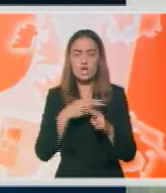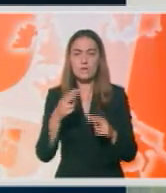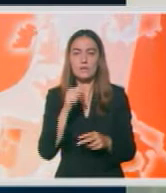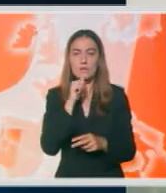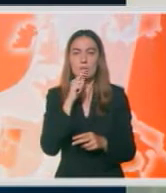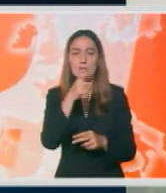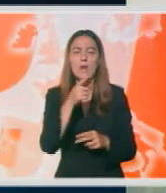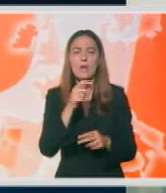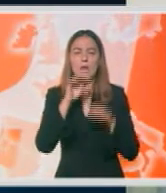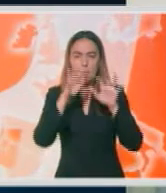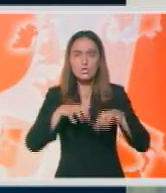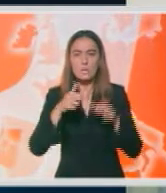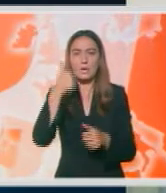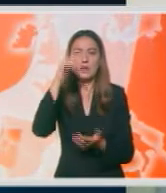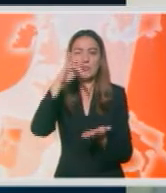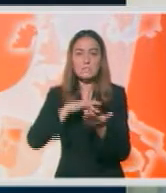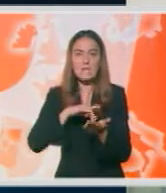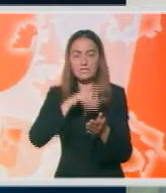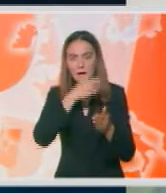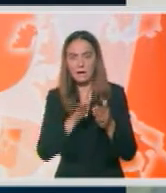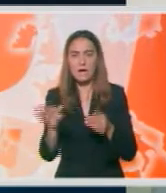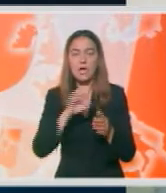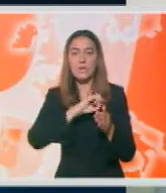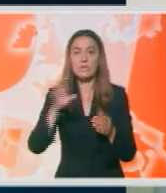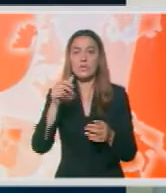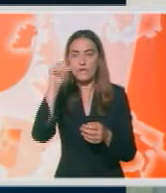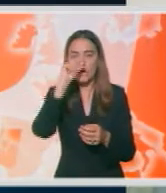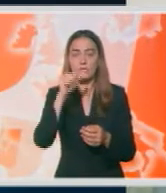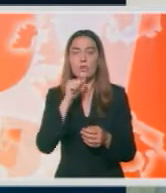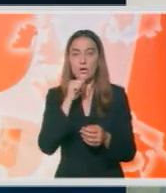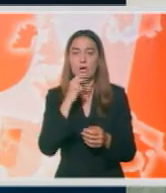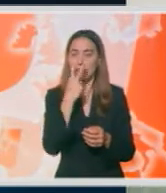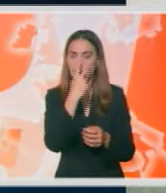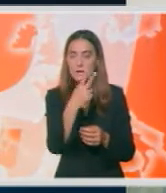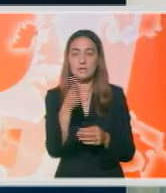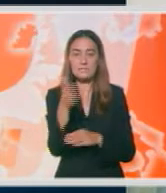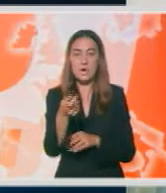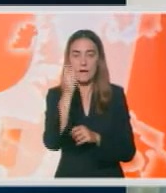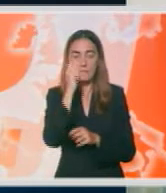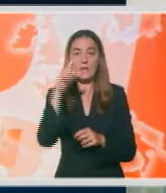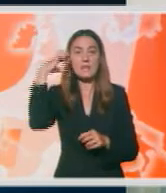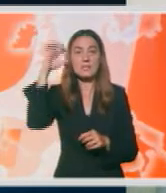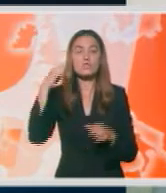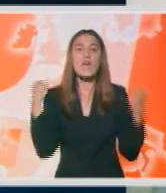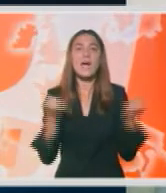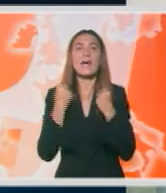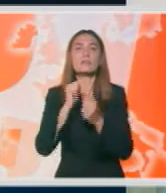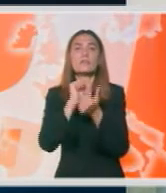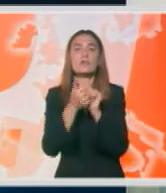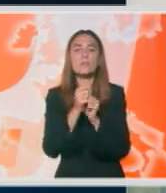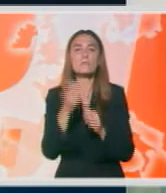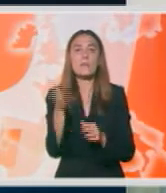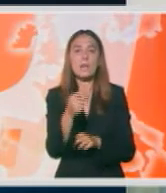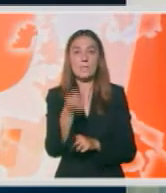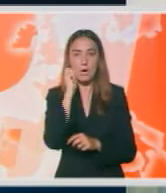znači dna i iskopali smo jedan centralni kanal za odvod vode i namenili smo ribnjak za isključivo rekreativno-sportski